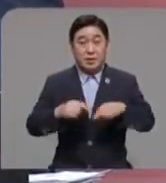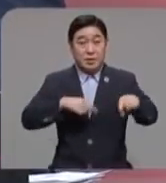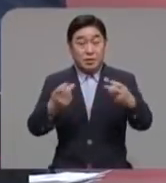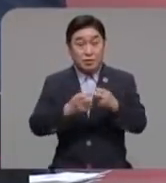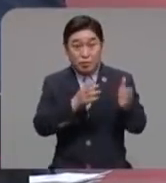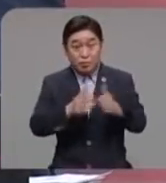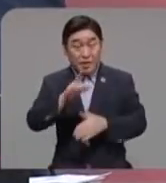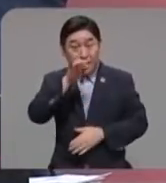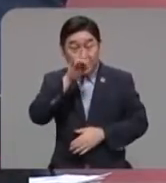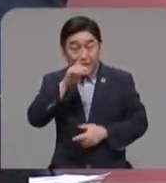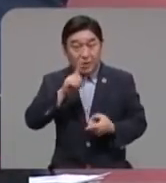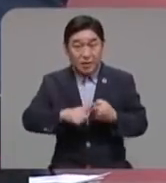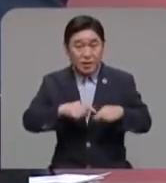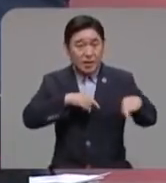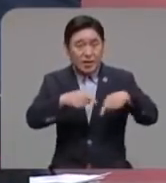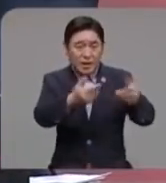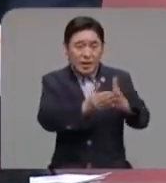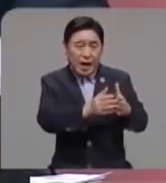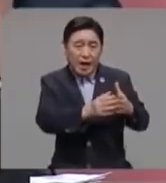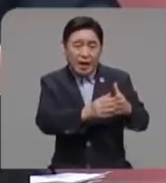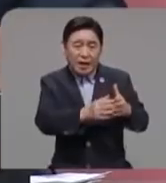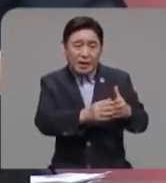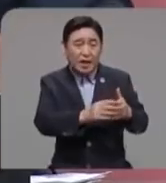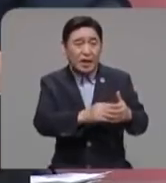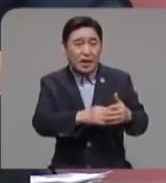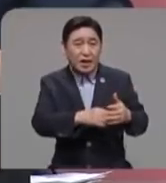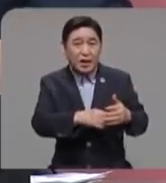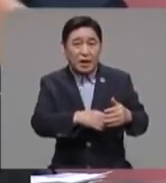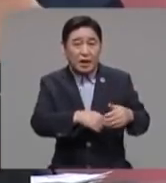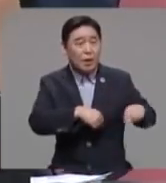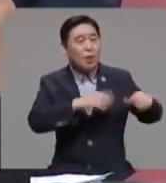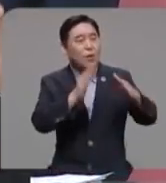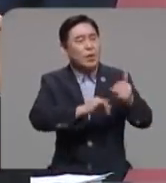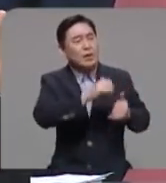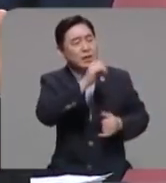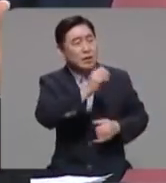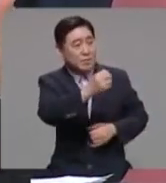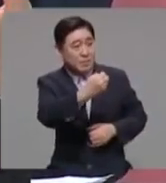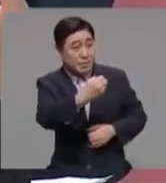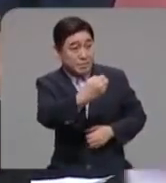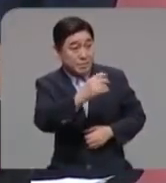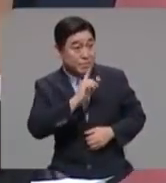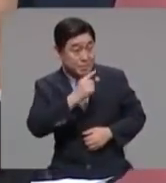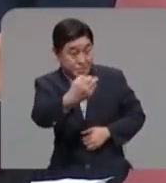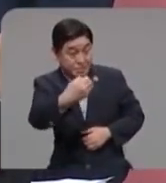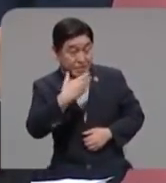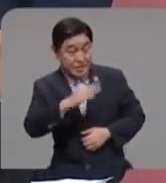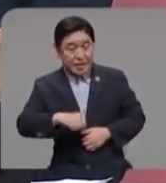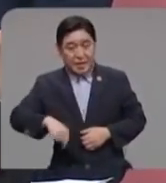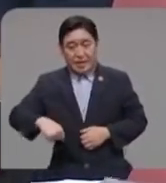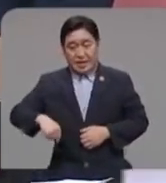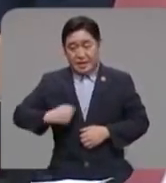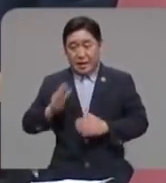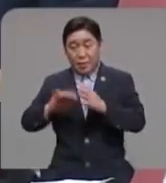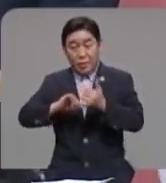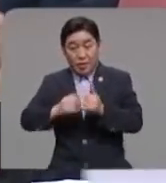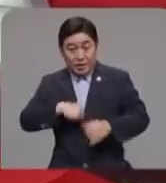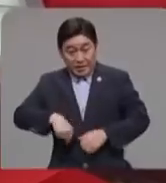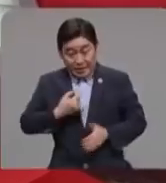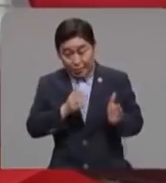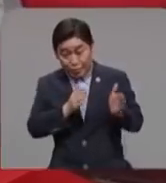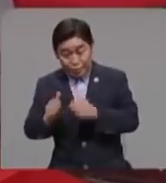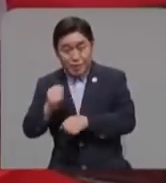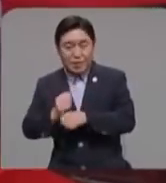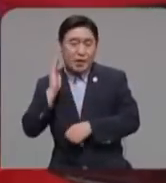정책의 준비가 안 된 것을 당을 의지하시는데 예. 제가 비난하는 거 아닙니다. 자기 공약은 자기가 준비를 해야 되는 거고요.